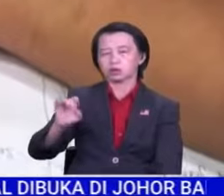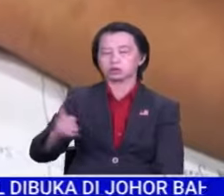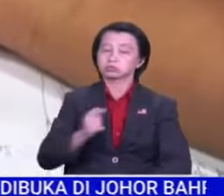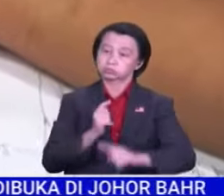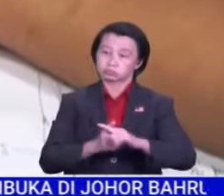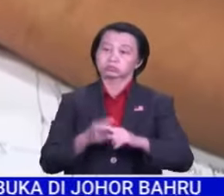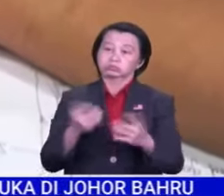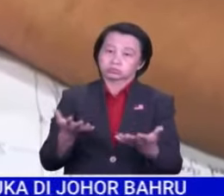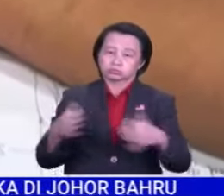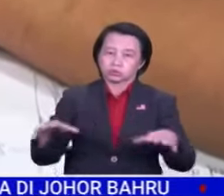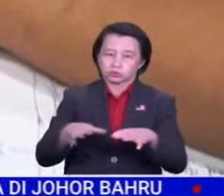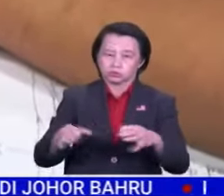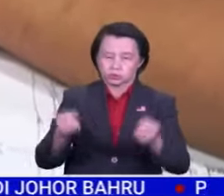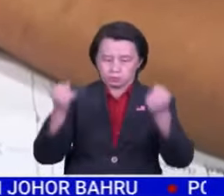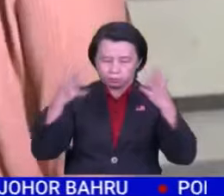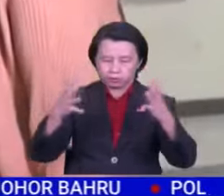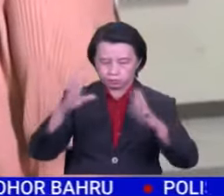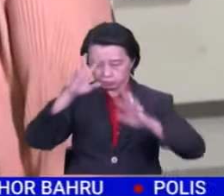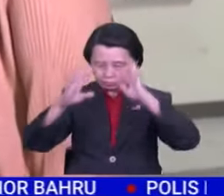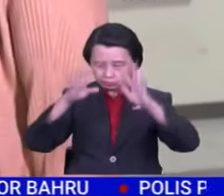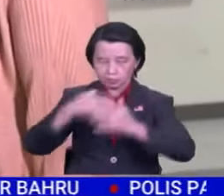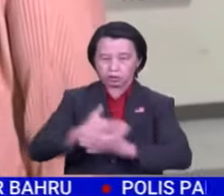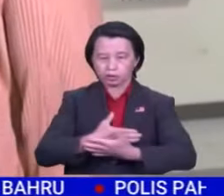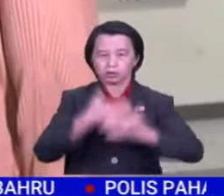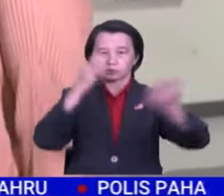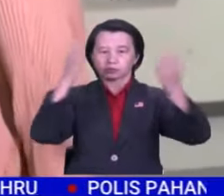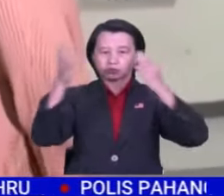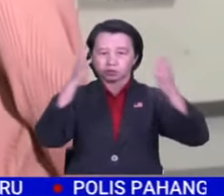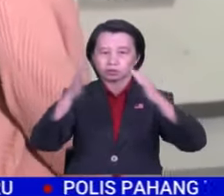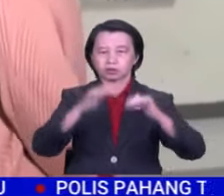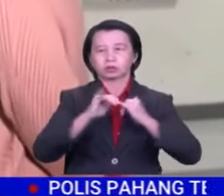positif untuk menghasilkan lebih banyak karya anak Malaysia